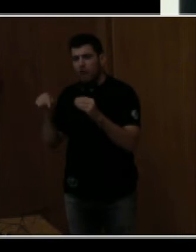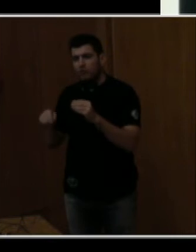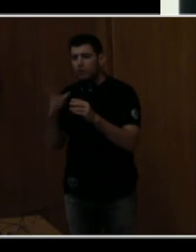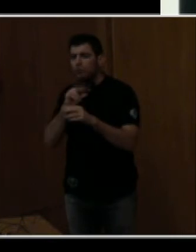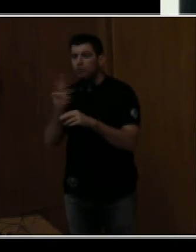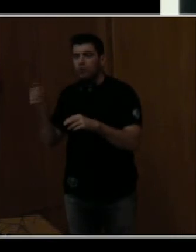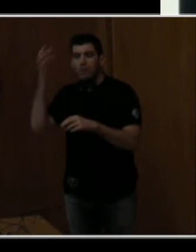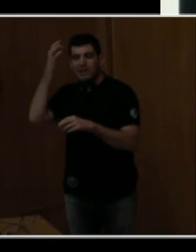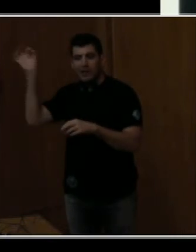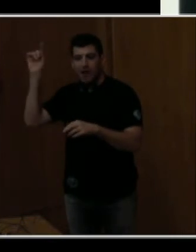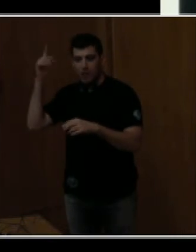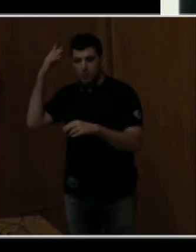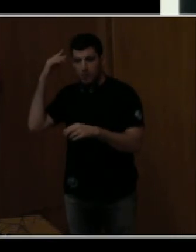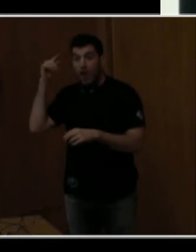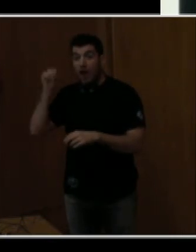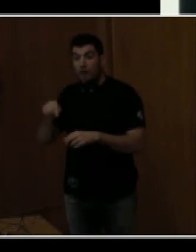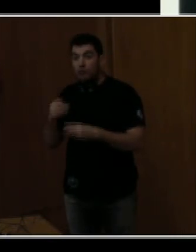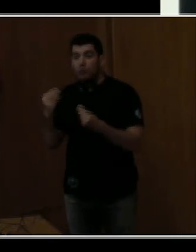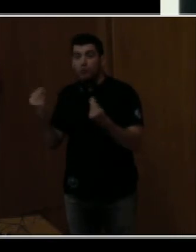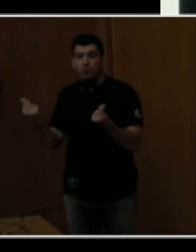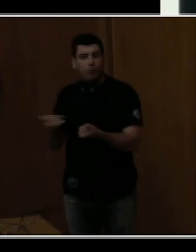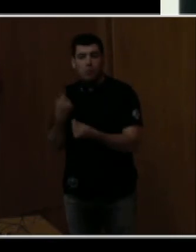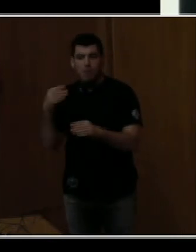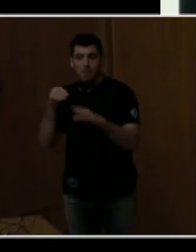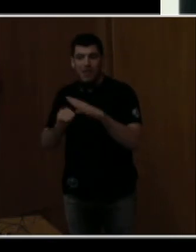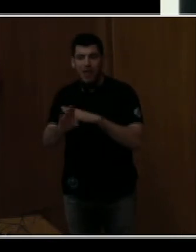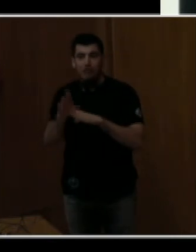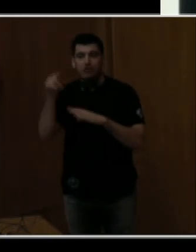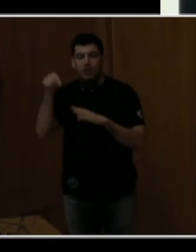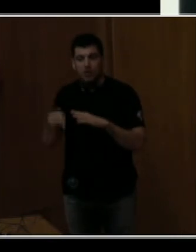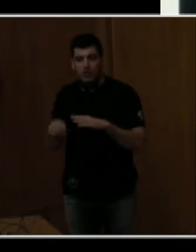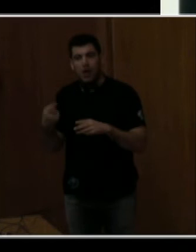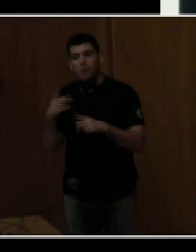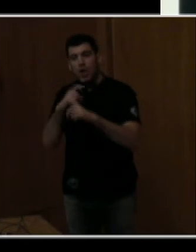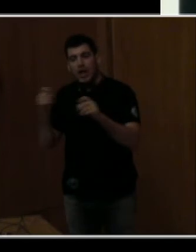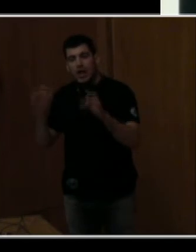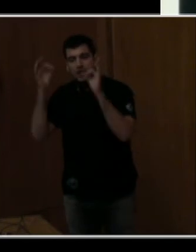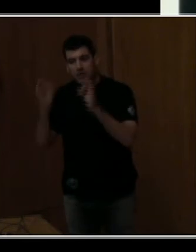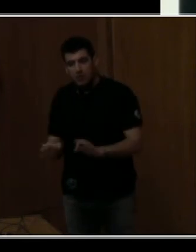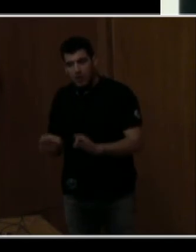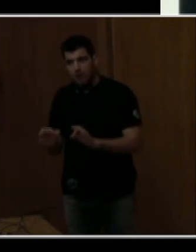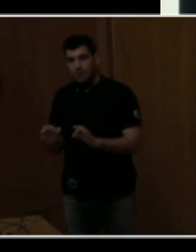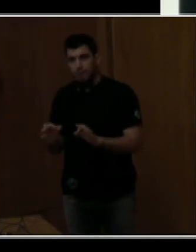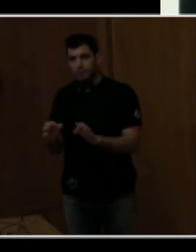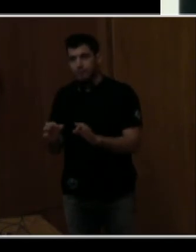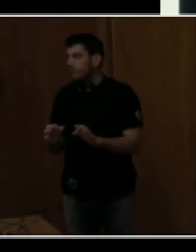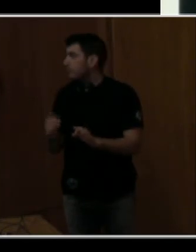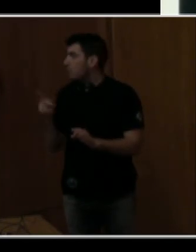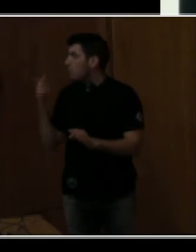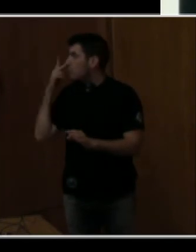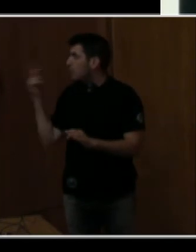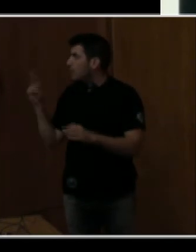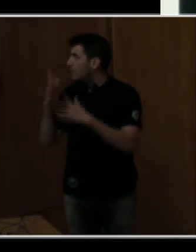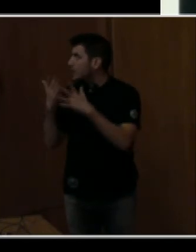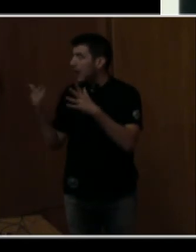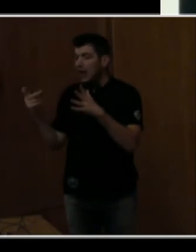η μετάδοση είτε μέσα από συγκεκριμένα υλικά, από κυματοδηγούς όπως λέμε, όπως βλέπετε αυτή την επιφάνεια γυαλιού